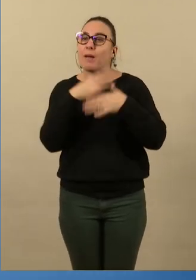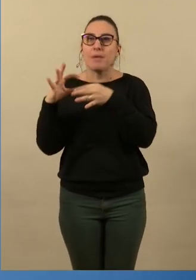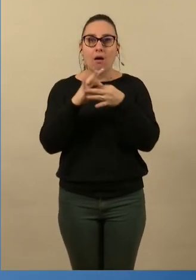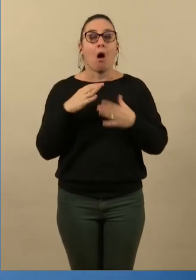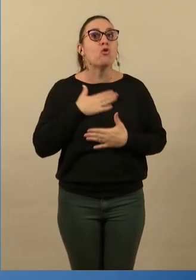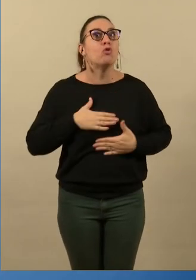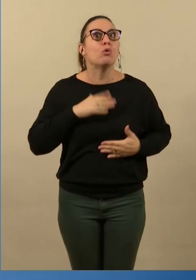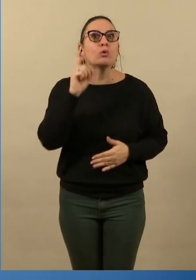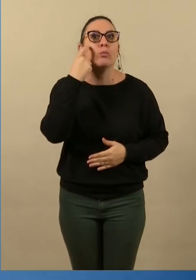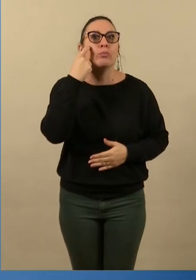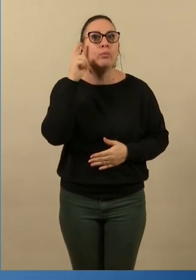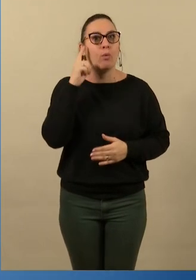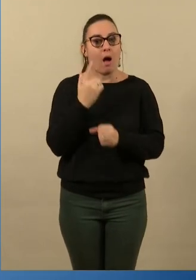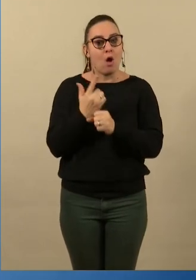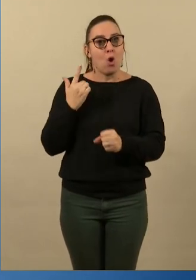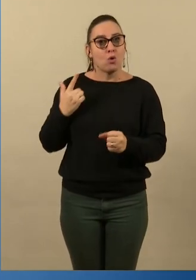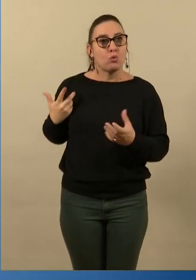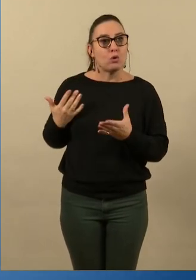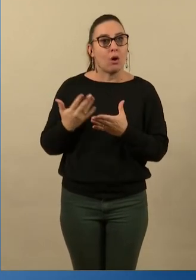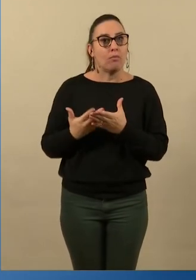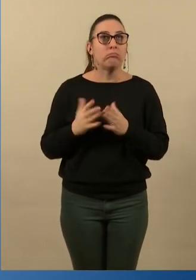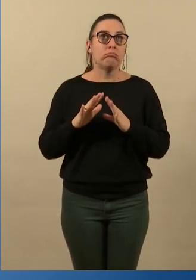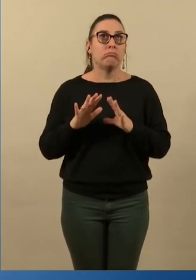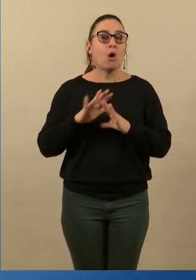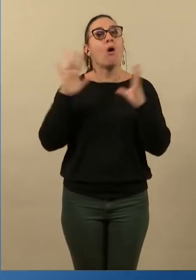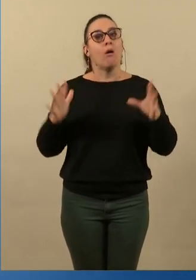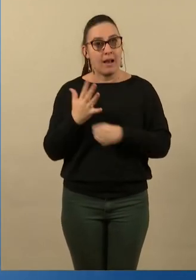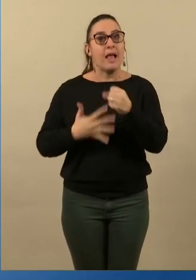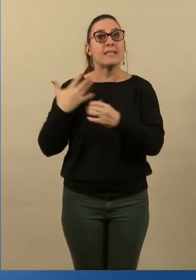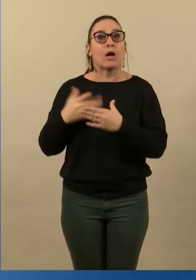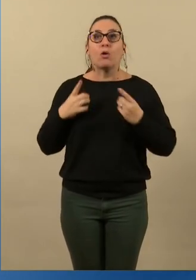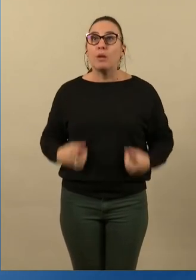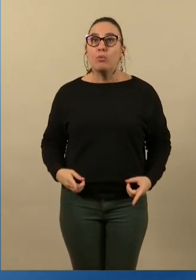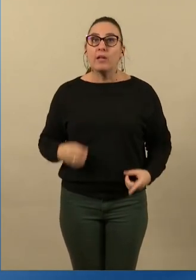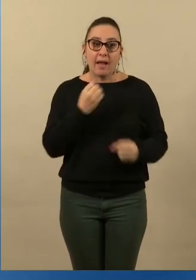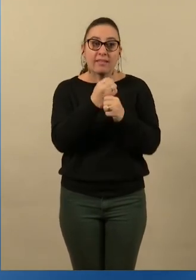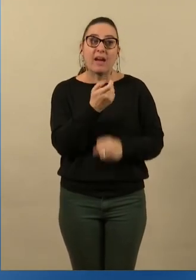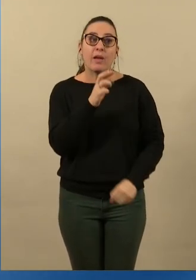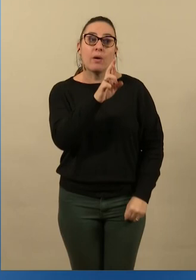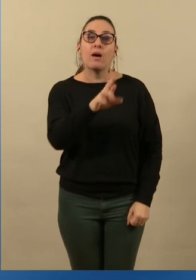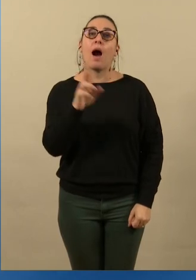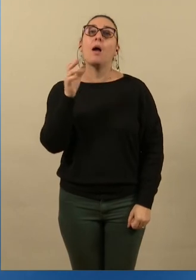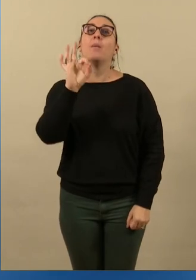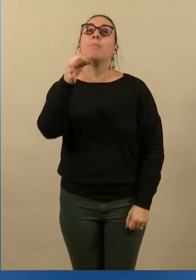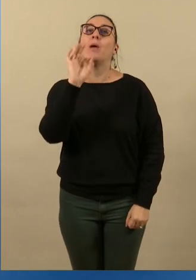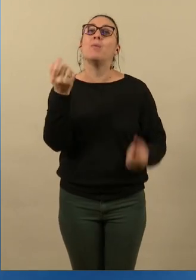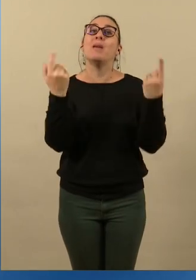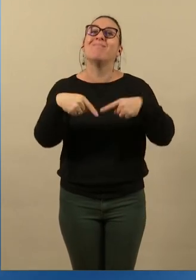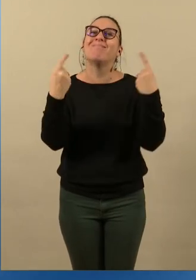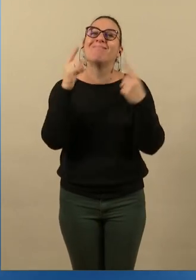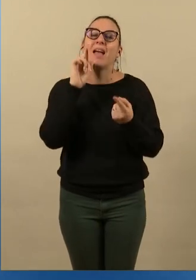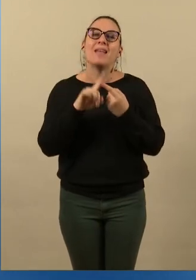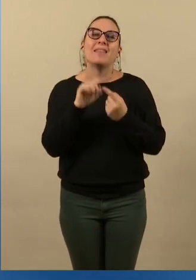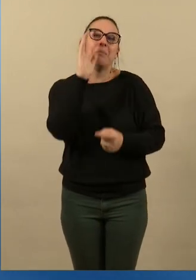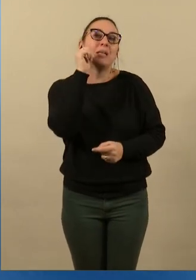suis ravi de la prendre puisque les 2 ans de de mandat enfin les 5 ans même de mandat où j'étais député on peut pas dire qu'on a beaucoup travaillé ensemble tout à fait mais je crois qu'on a divergence sur les sujets